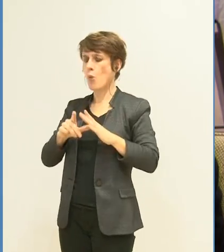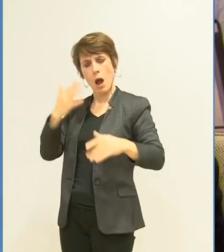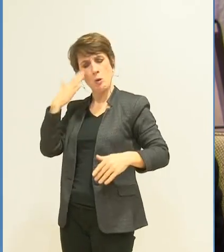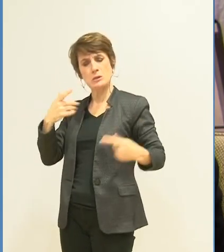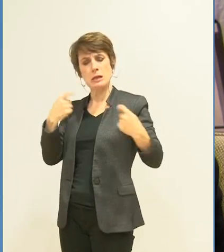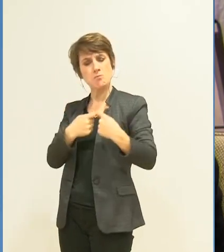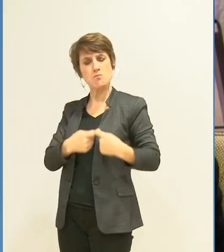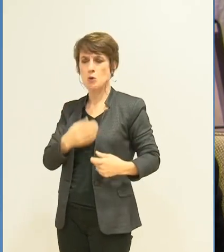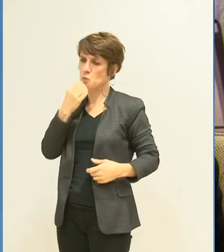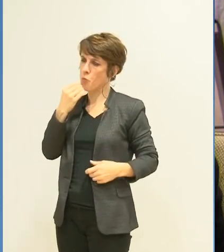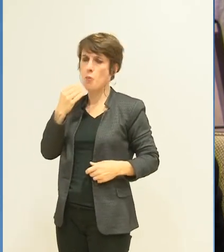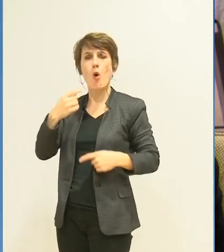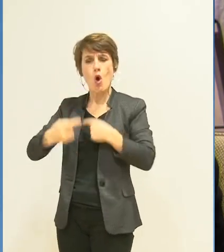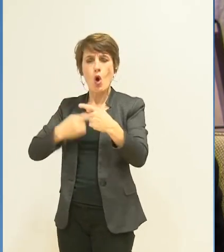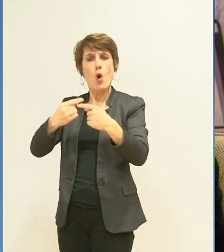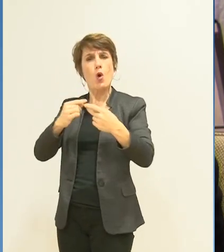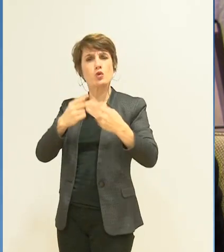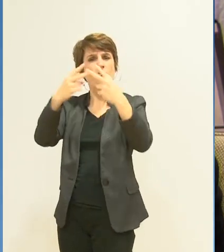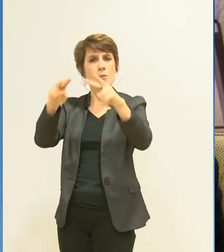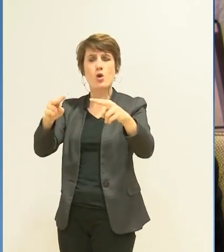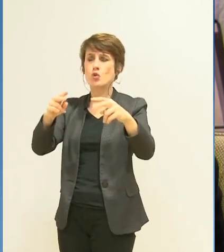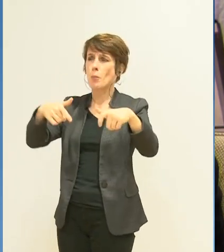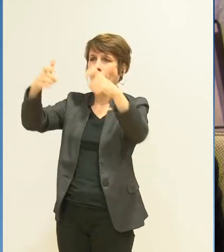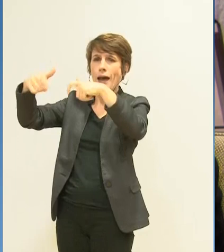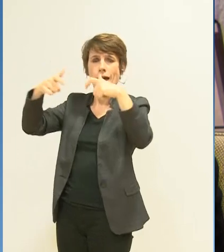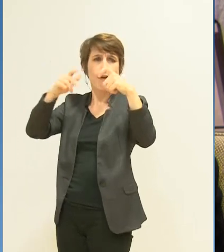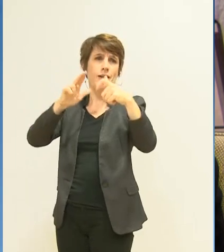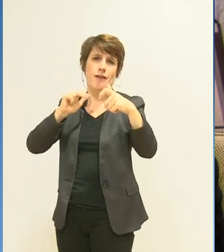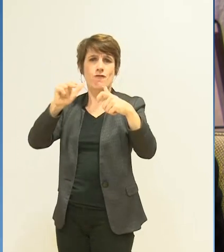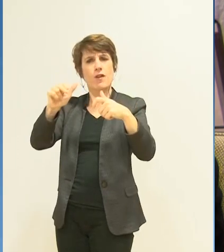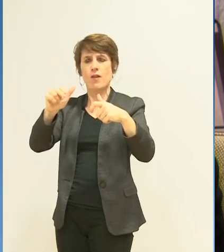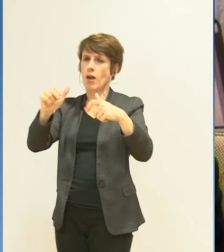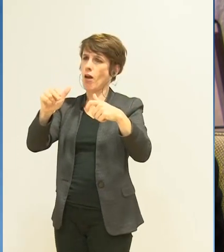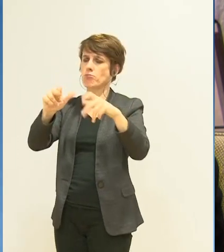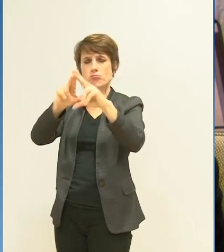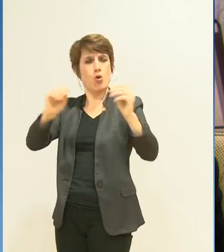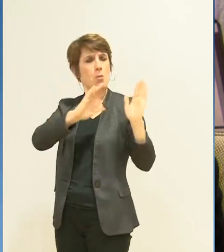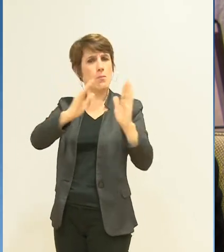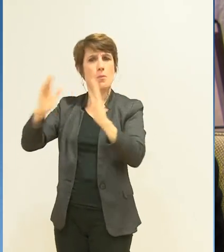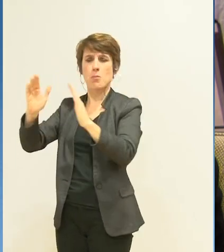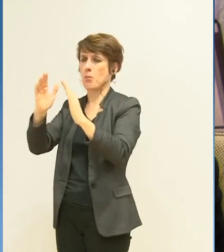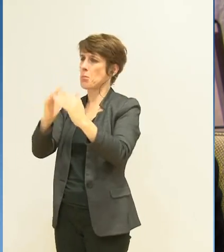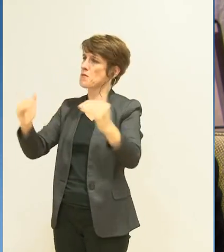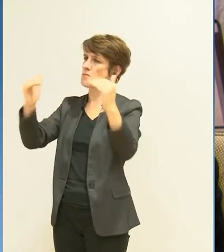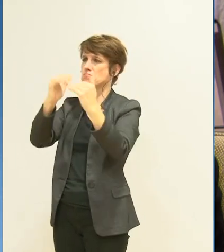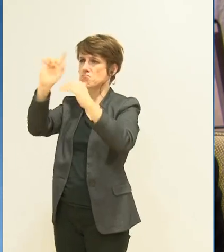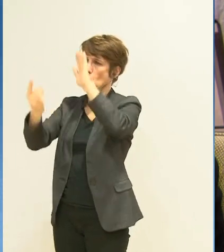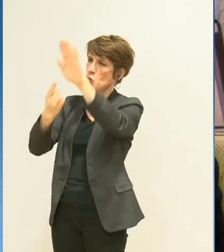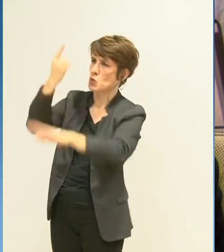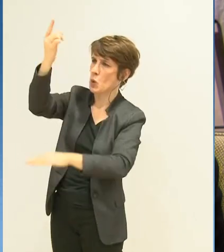opération de renouvellement urbain serait en elle même la plus rationnelle équitable durable